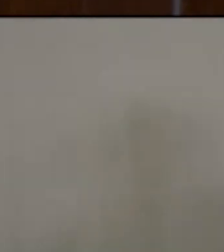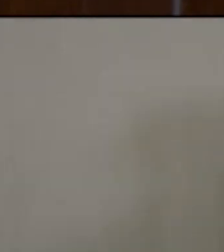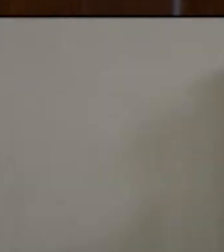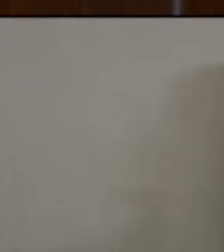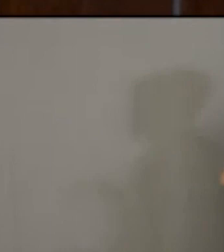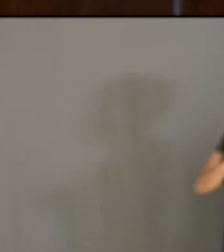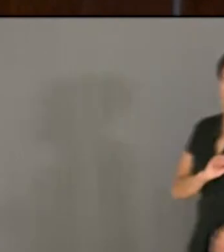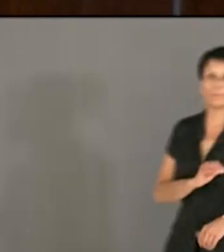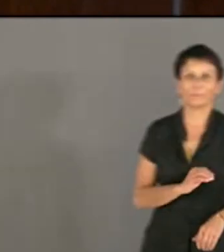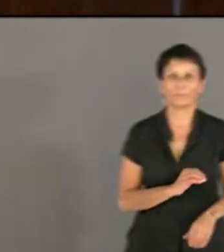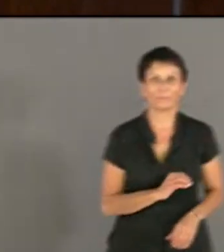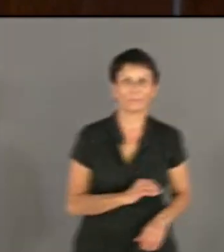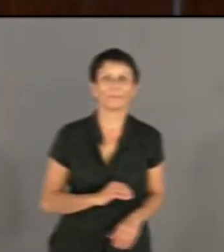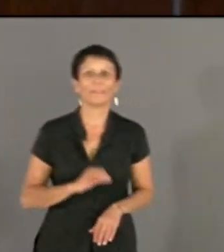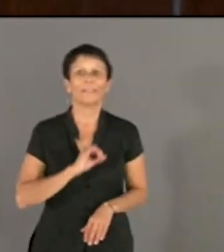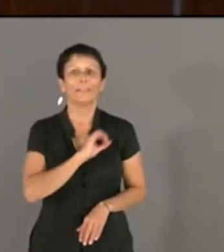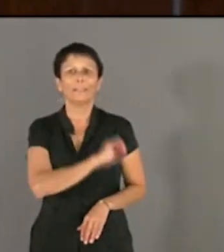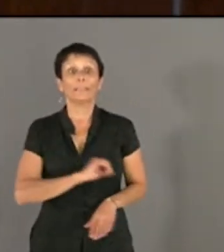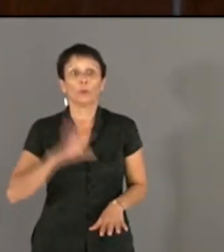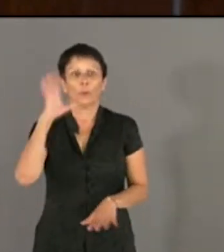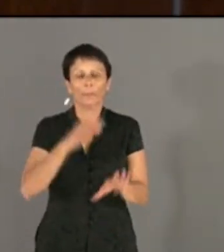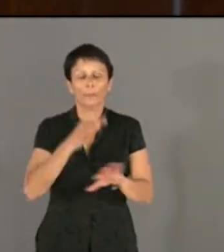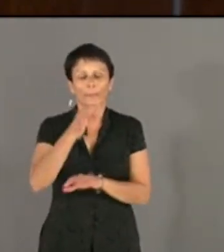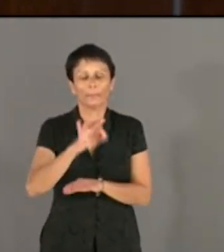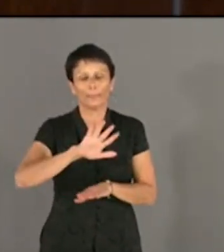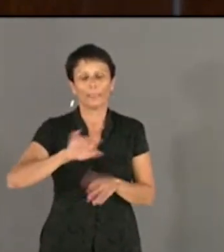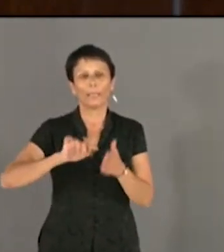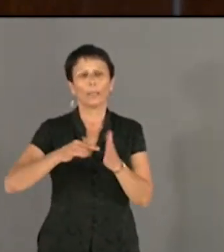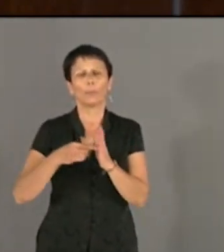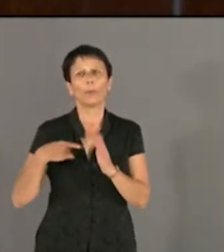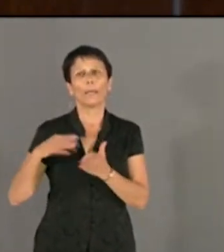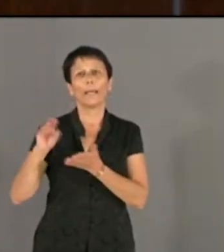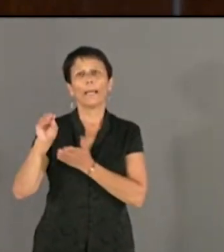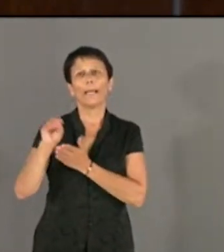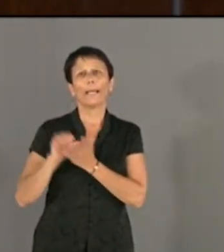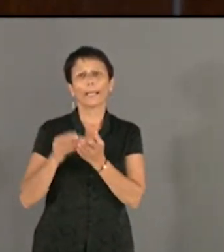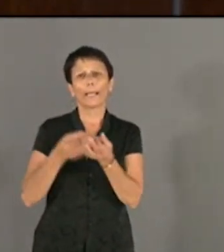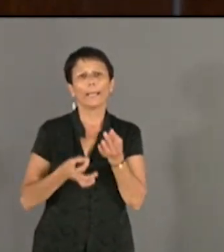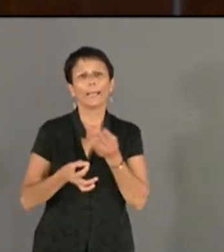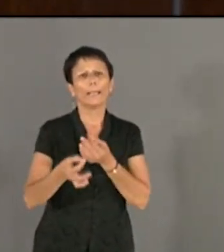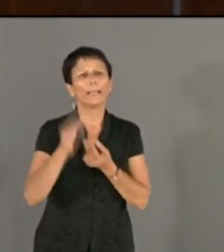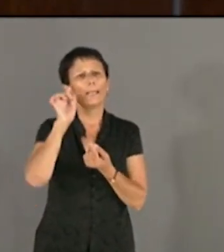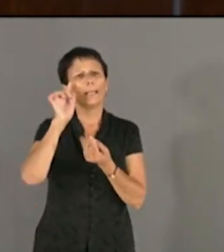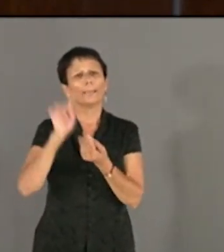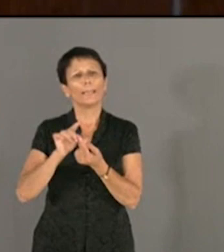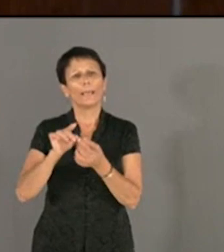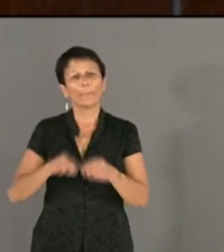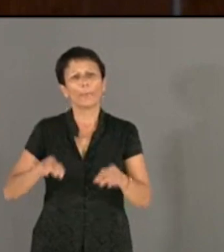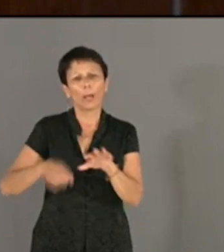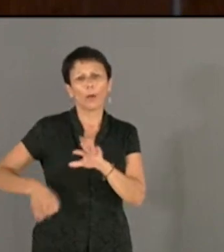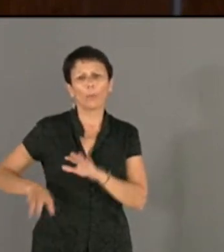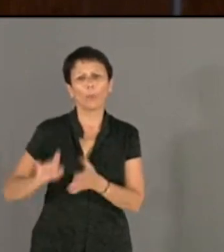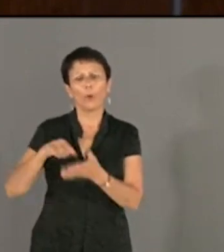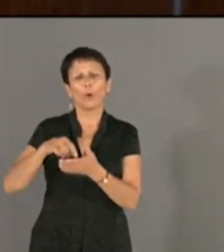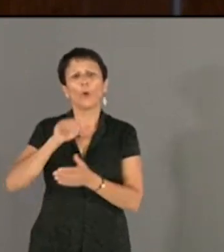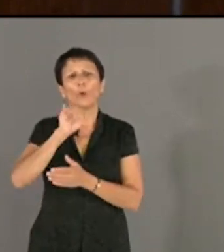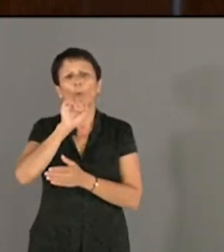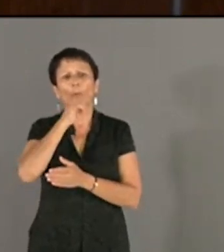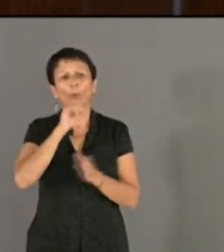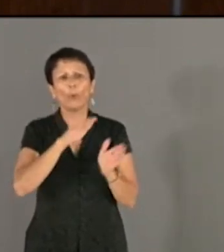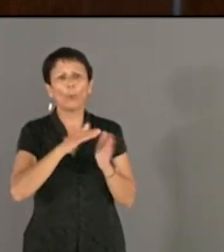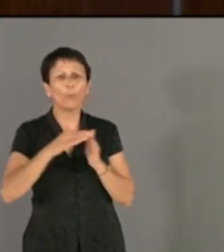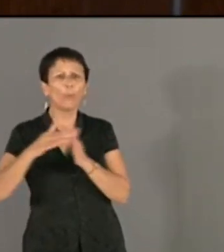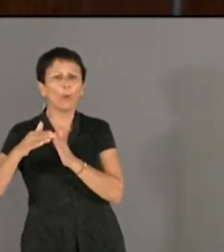excusez-moi, monsieur Galtier, très rapidement. Je vous ai écrit, monsieur le maire, sur le terrain de boules du Vieux-Port, que vous